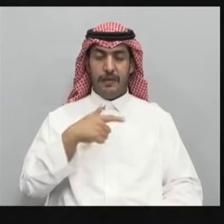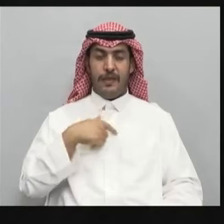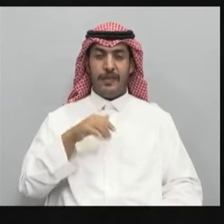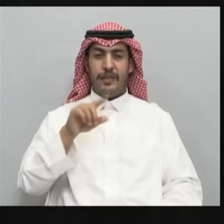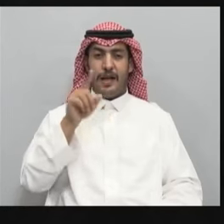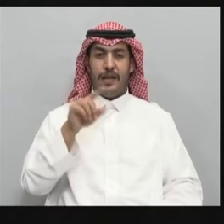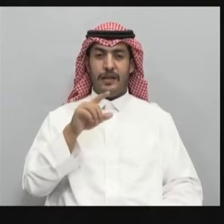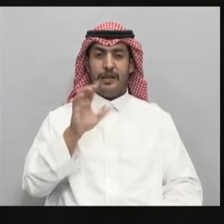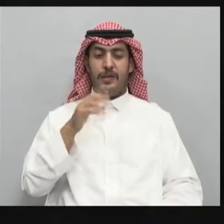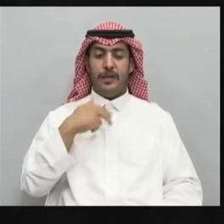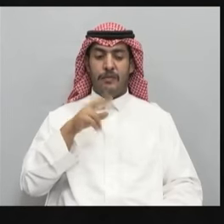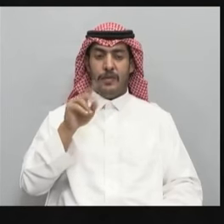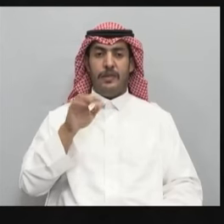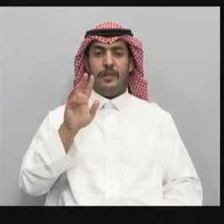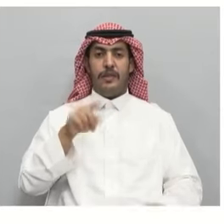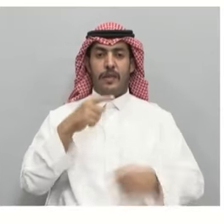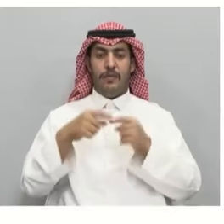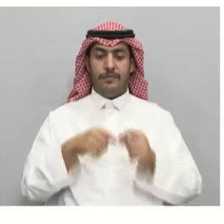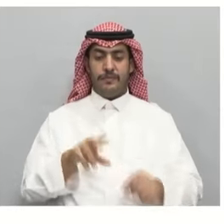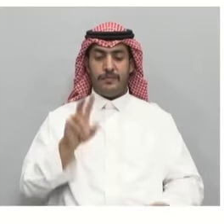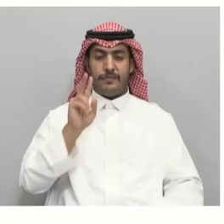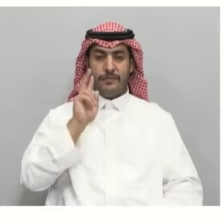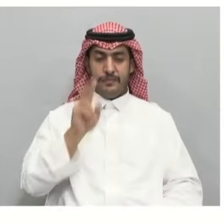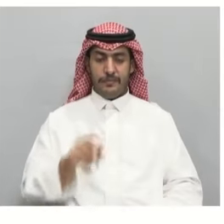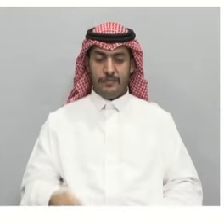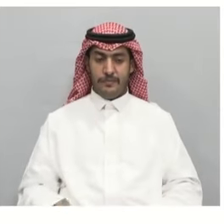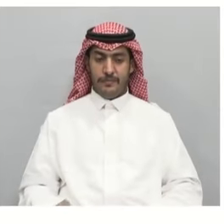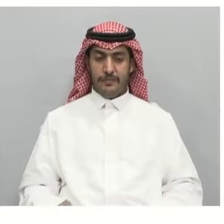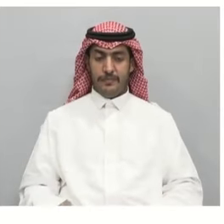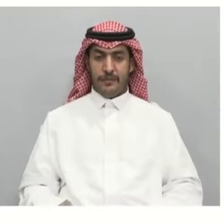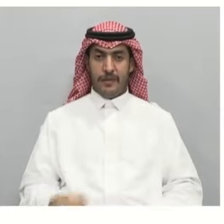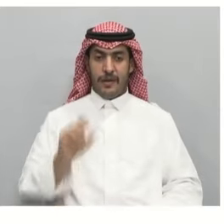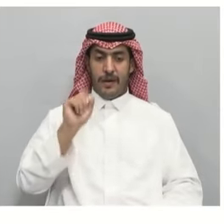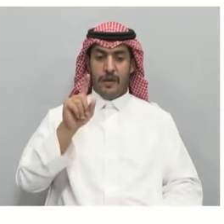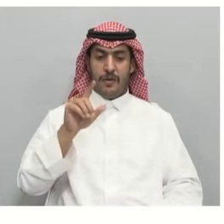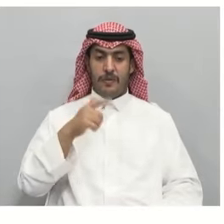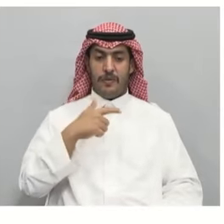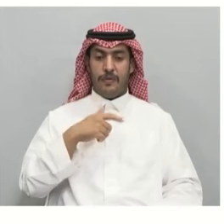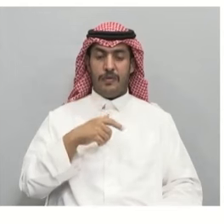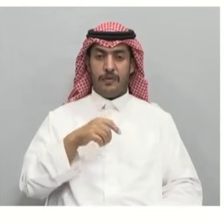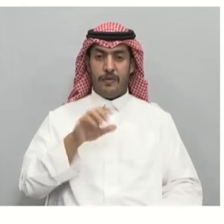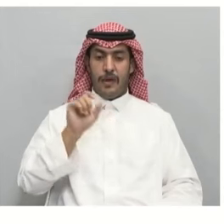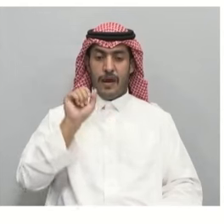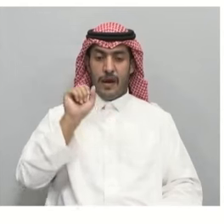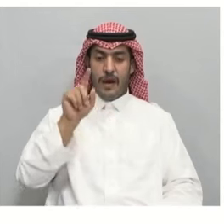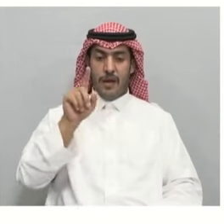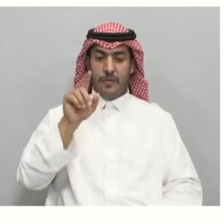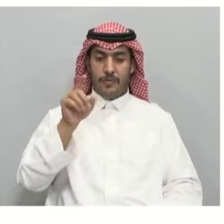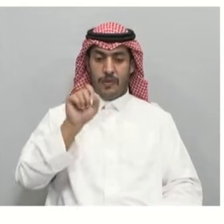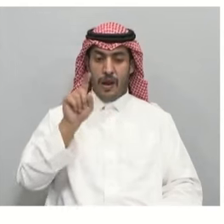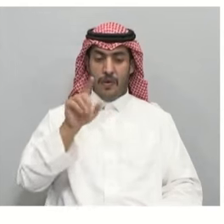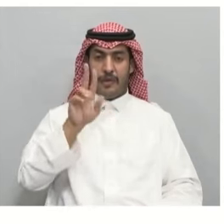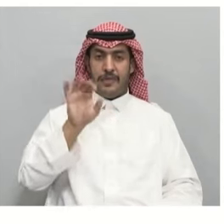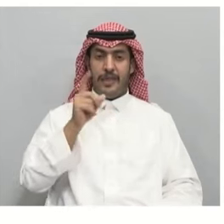التوصيل على التوالي مثل ما عرفنا رقم واحد ما المقصود بتدفق الشحنه الكهربائيه ومثل ما